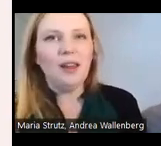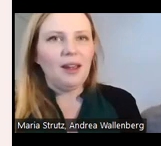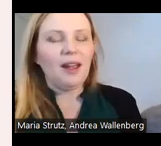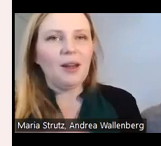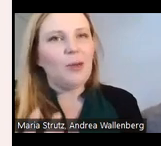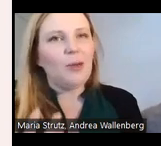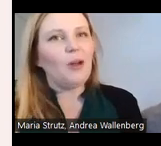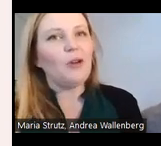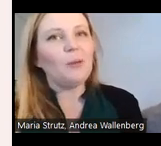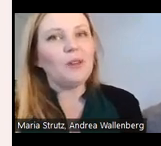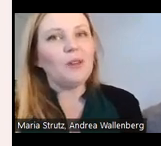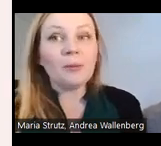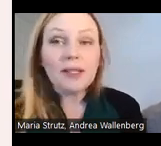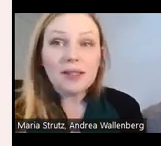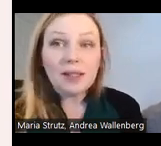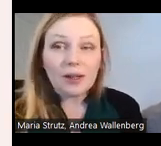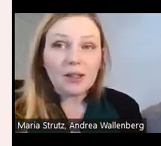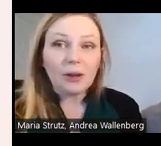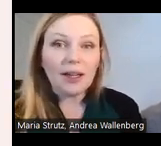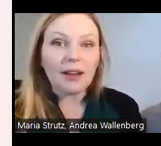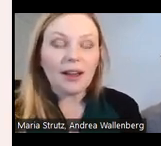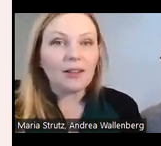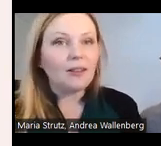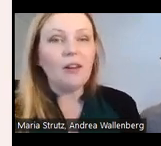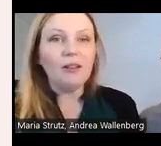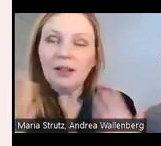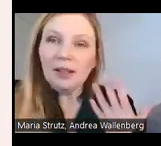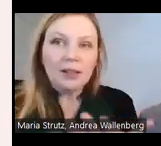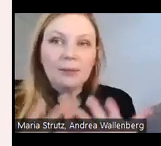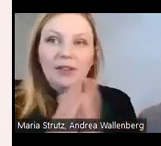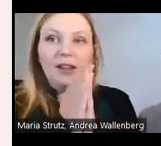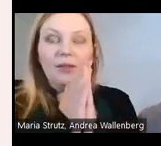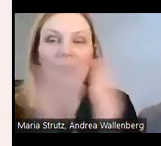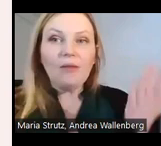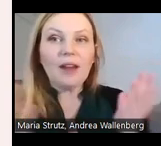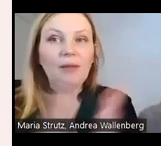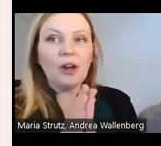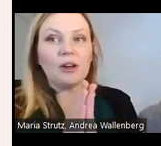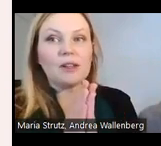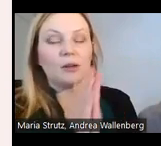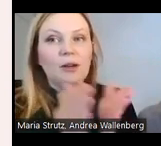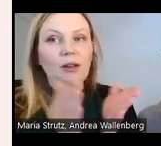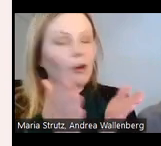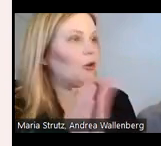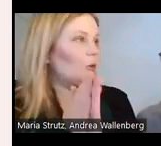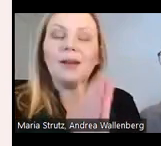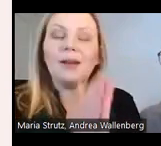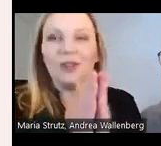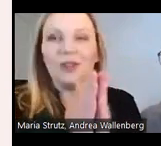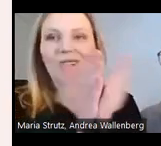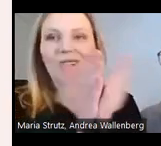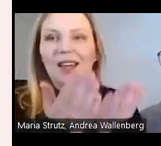Teckenspråk. Då kan man prata om det som gester och gestikulering. Att ja, men vi använder handrörelser och sen har ju de